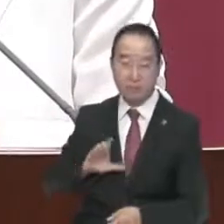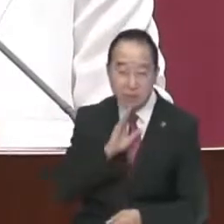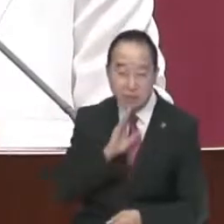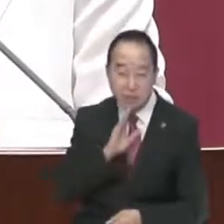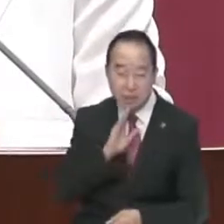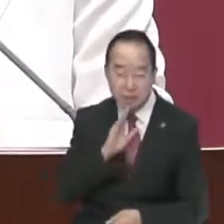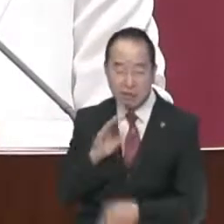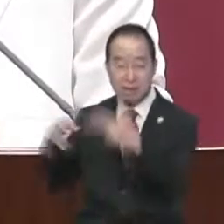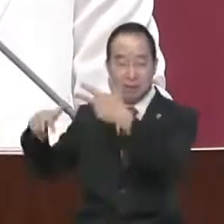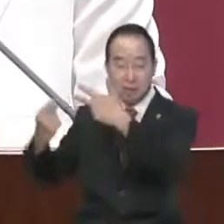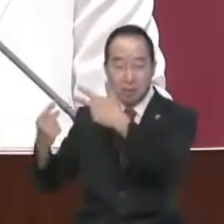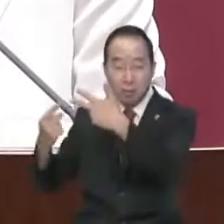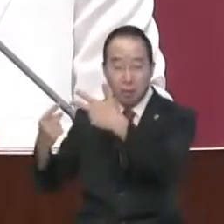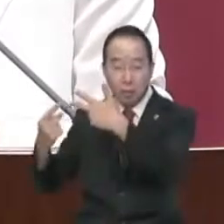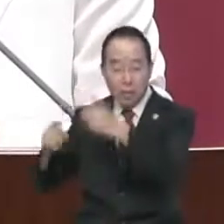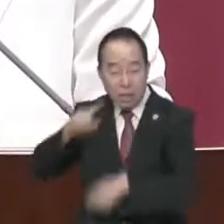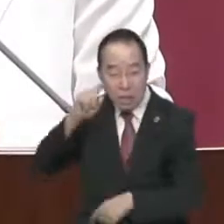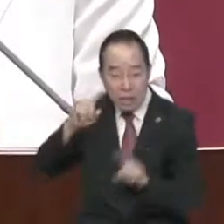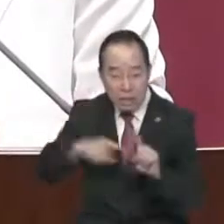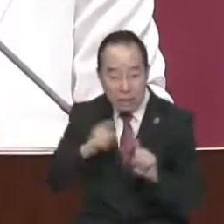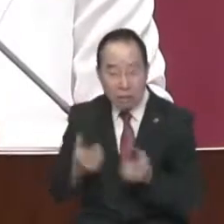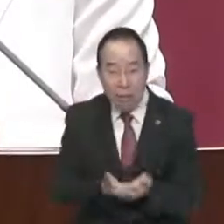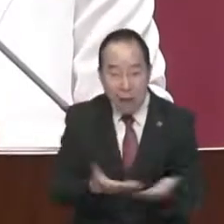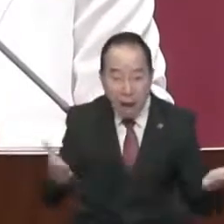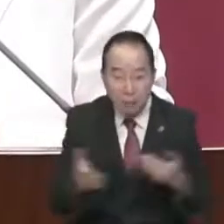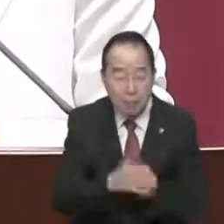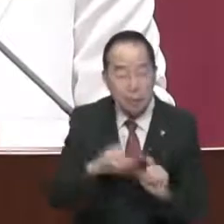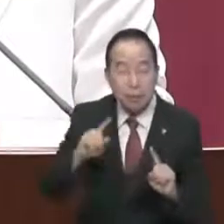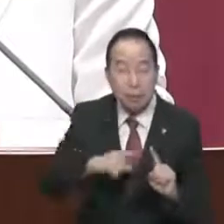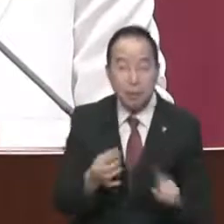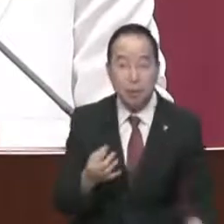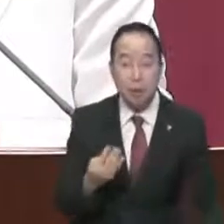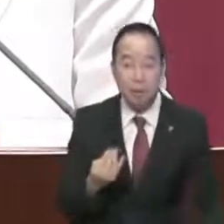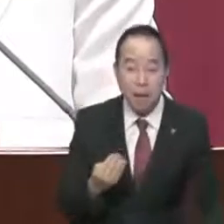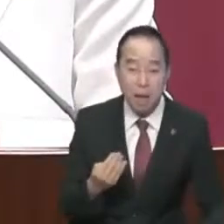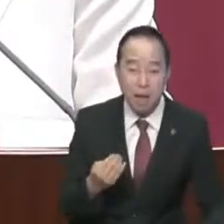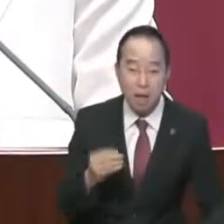나눠주면 1인당 얼마 돌아갑니까? 그래가지고는 아무